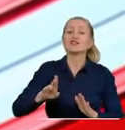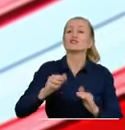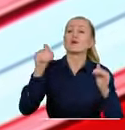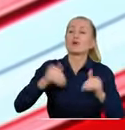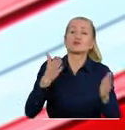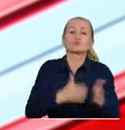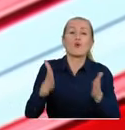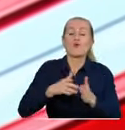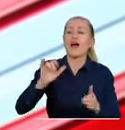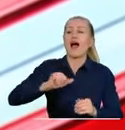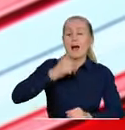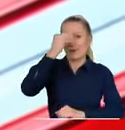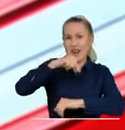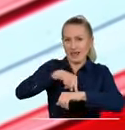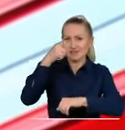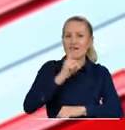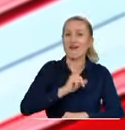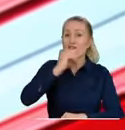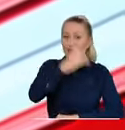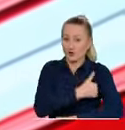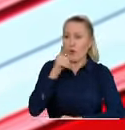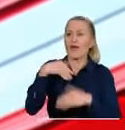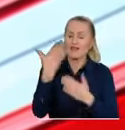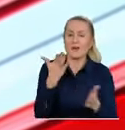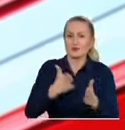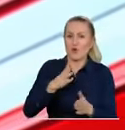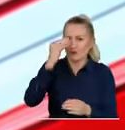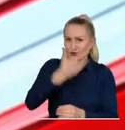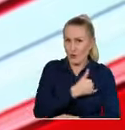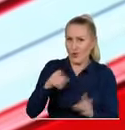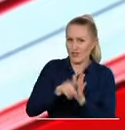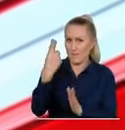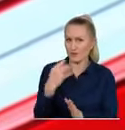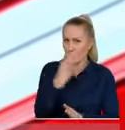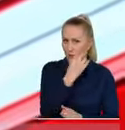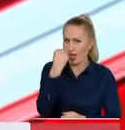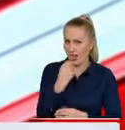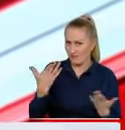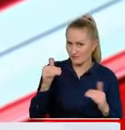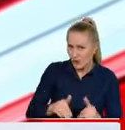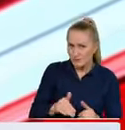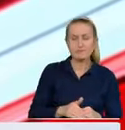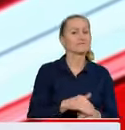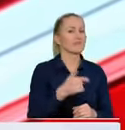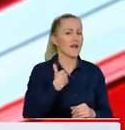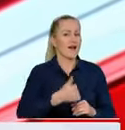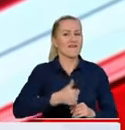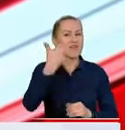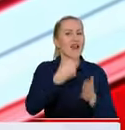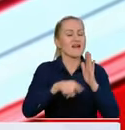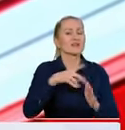na lekcjach religii w szkole? Bardzo proszę o odpowiedź. Ja wielokrotnie o tym mówiłem, że o tym, czy religia powinna być w szkole, czy też